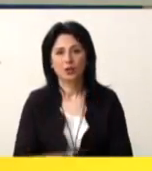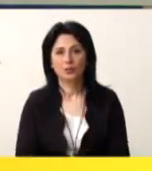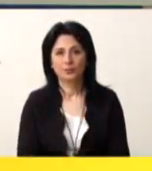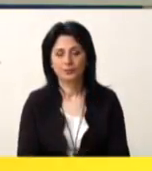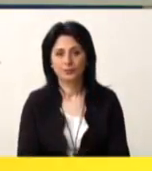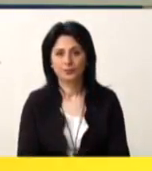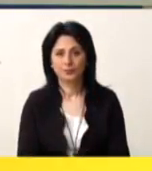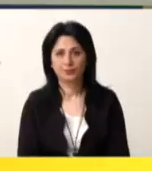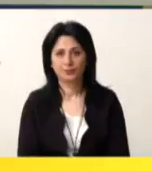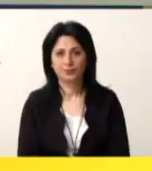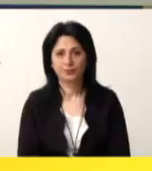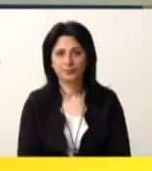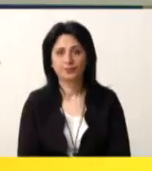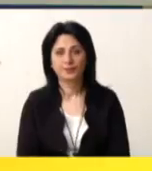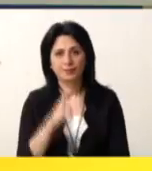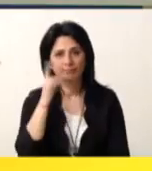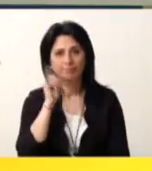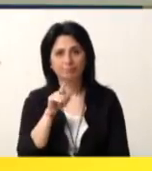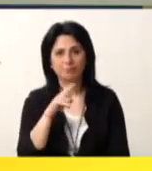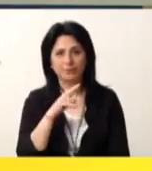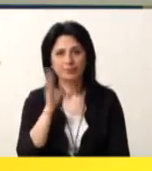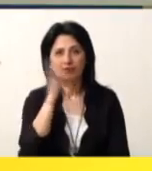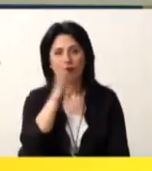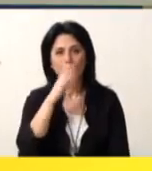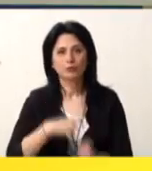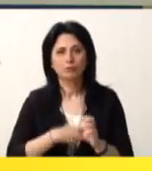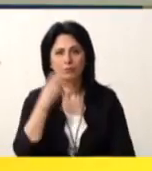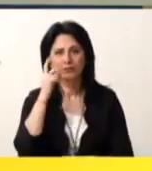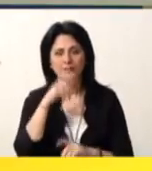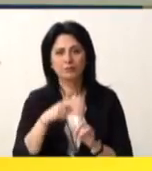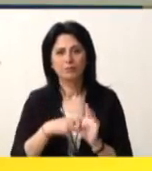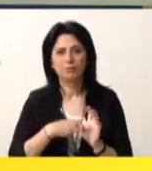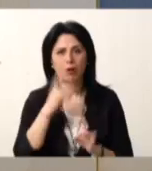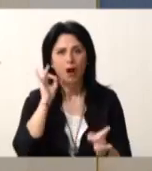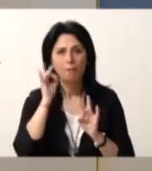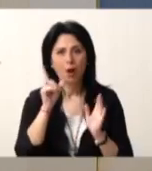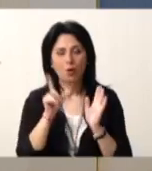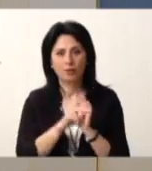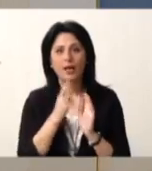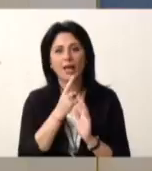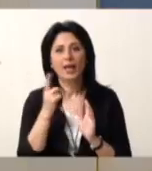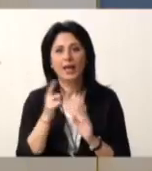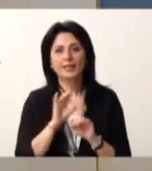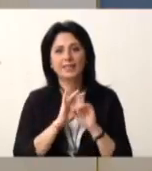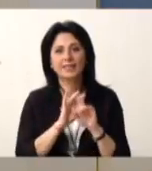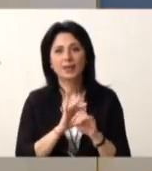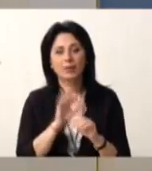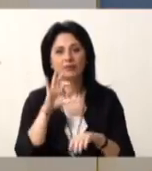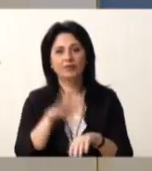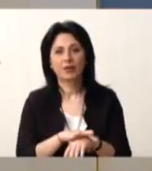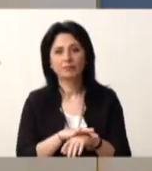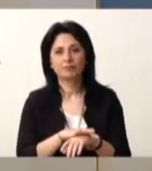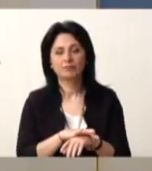მადლობა. თქვენ ახსენეთ წერან ამოქარობა ბოყინი, ამიტომ ლოგიკურია მაყურებელმა დასკვნა. ერთ-ერთი წამყვანი სიმპტომი